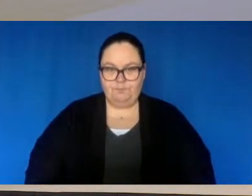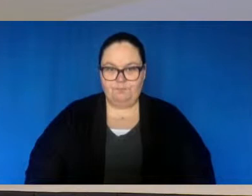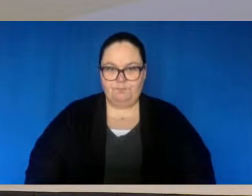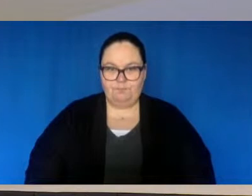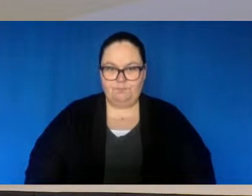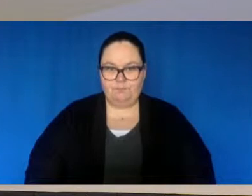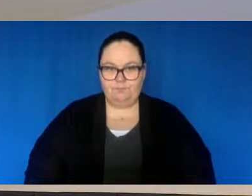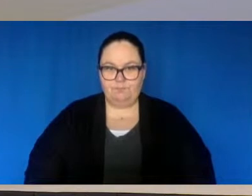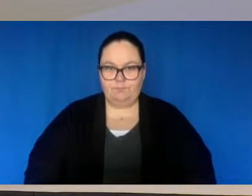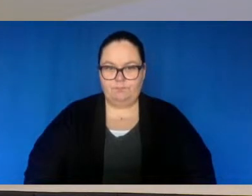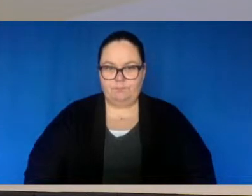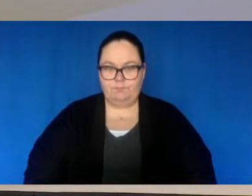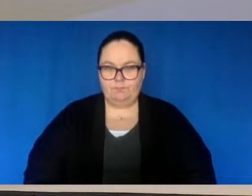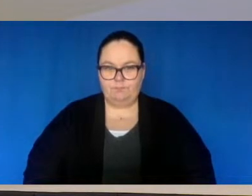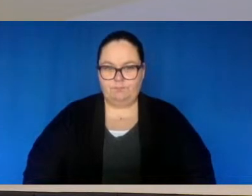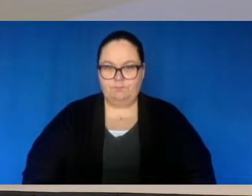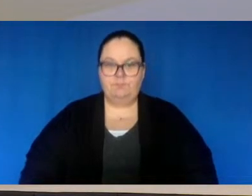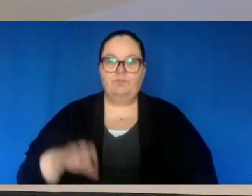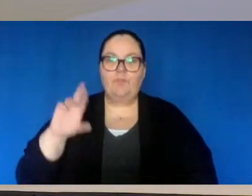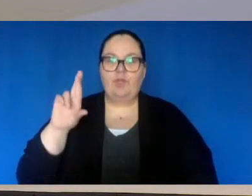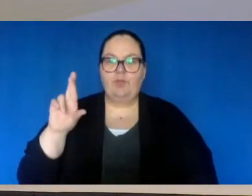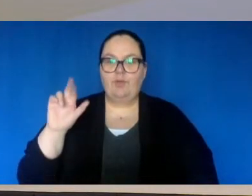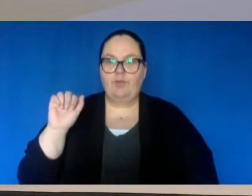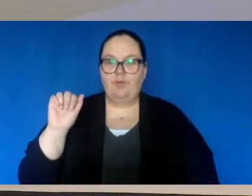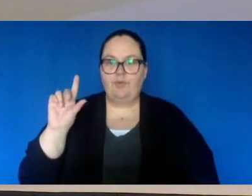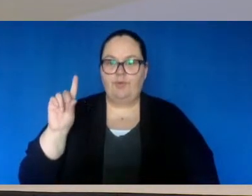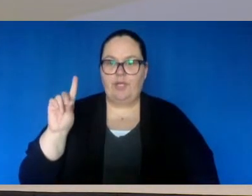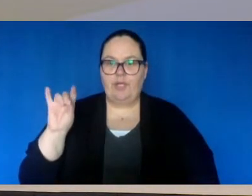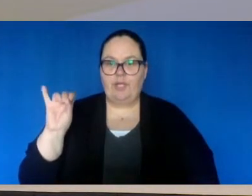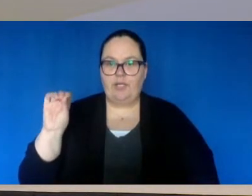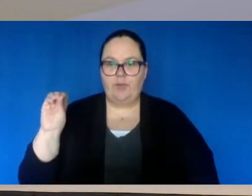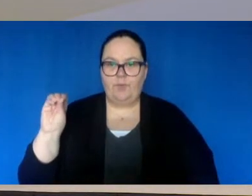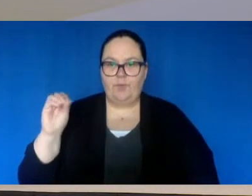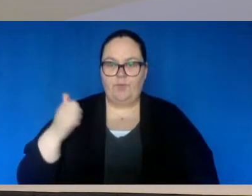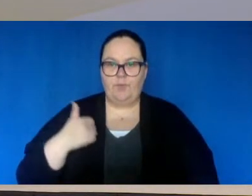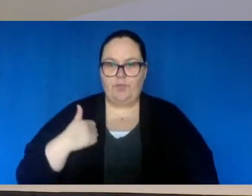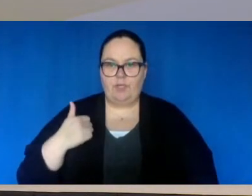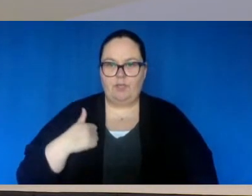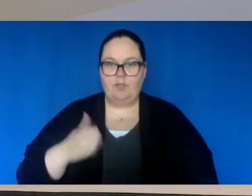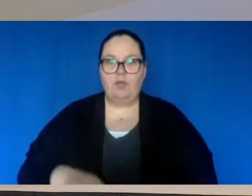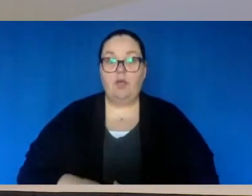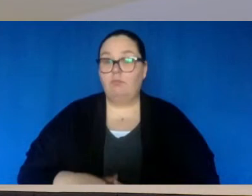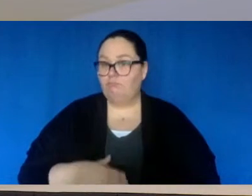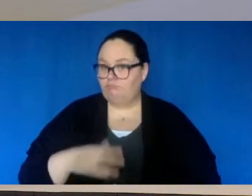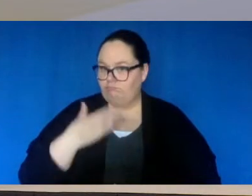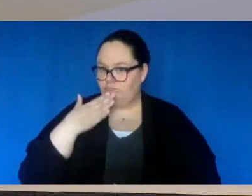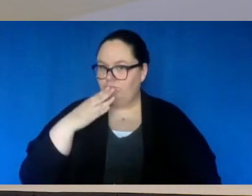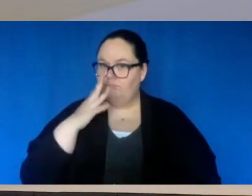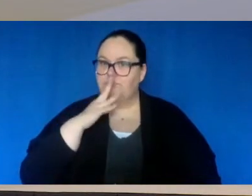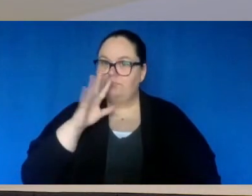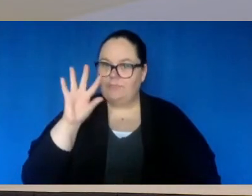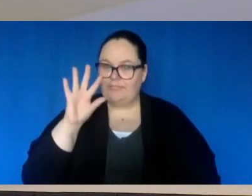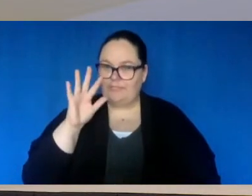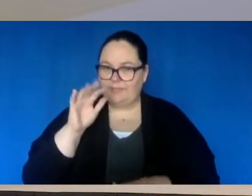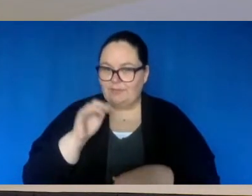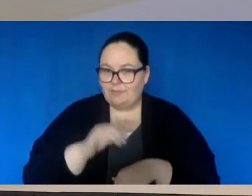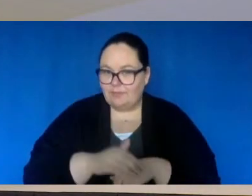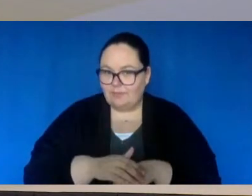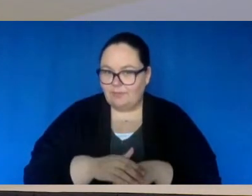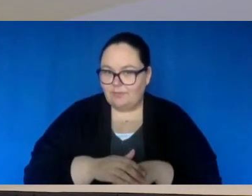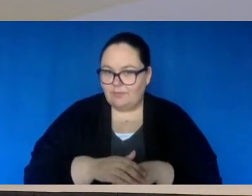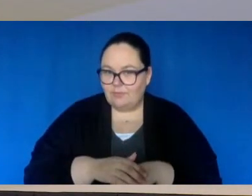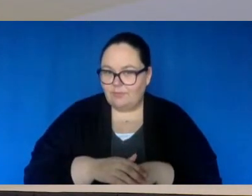Julien Lecachère, Radio-Canada. Good afternoon to you both. Question en français pour vous, Dr.